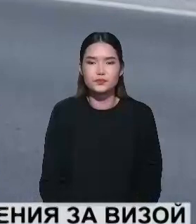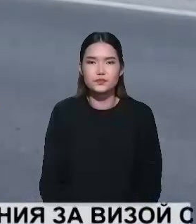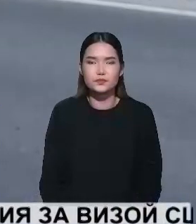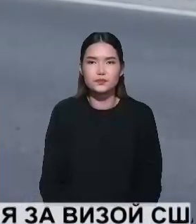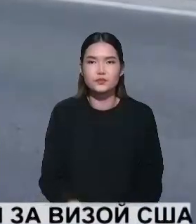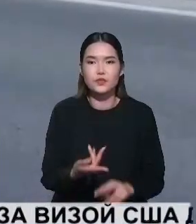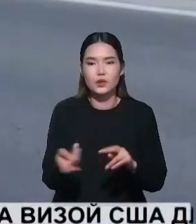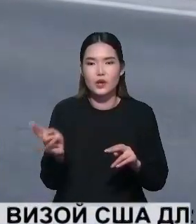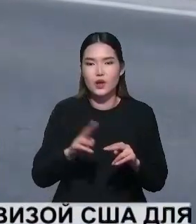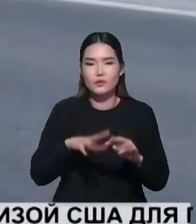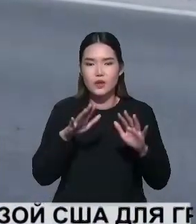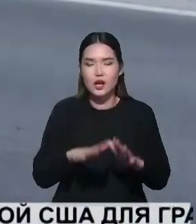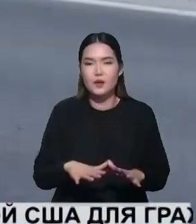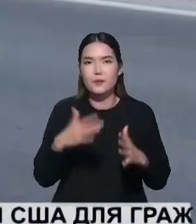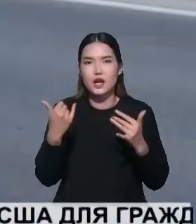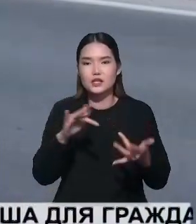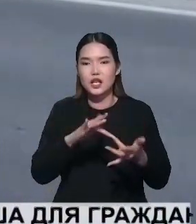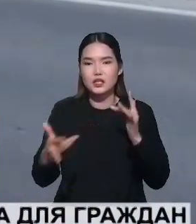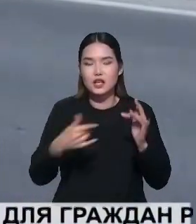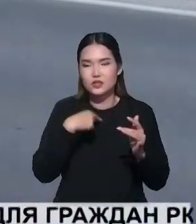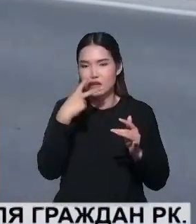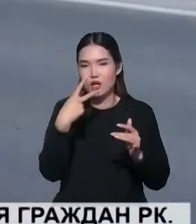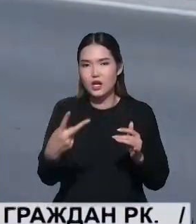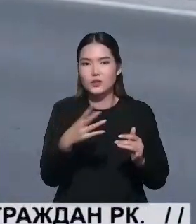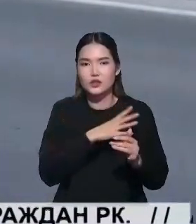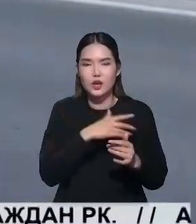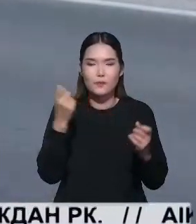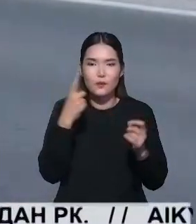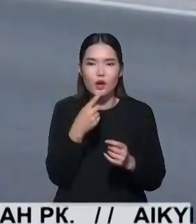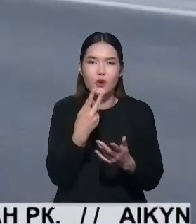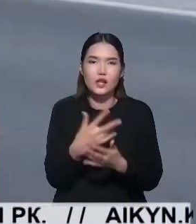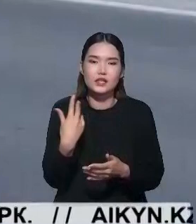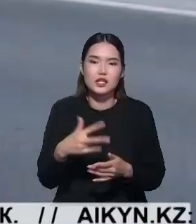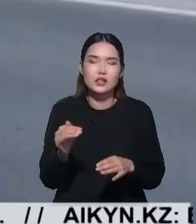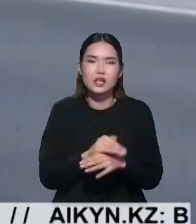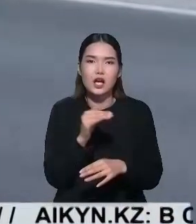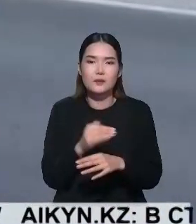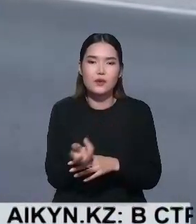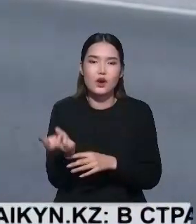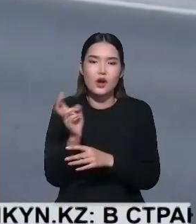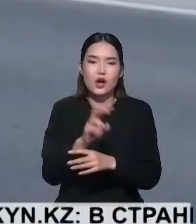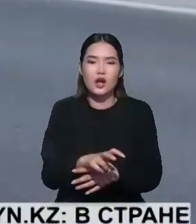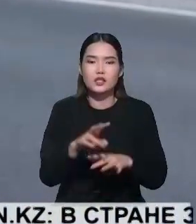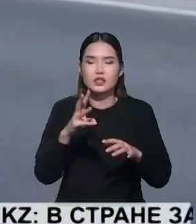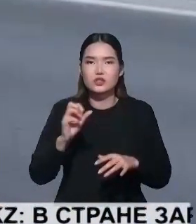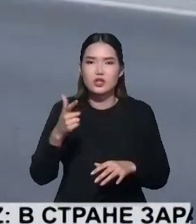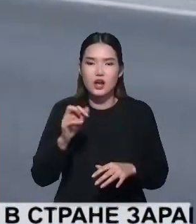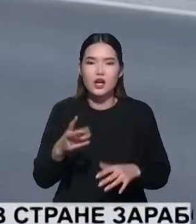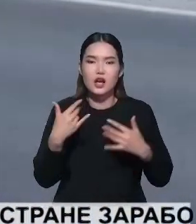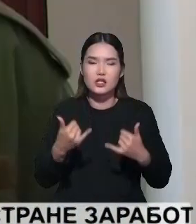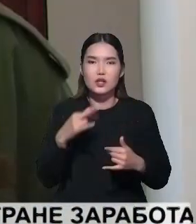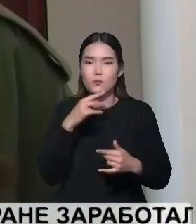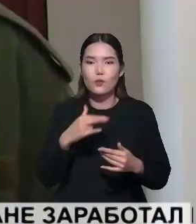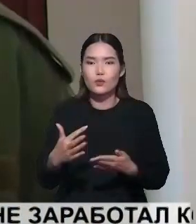Об этой акции мы узнали из социальных сетей. Мы здесь не одни, с нами еще около 30 добровольцев поселка Шиганак. Сейчас мы очищаем мусор у